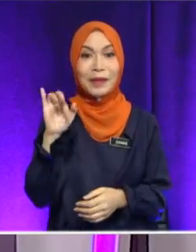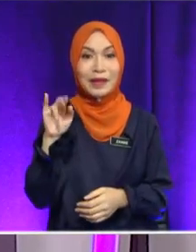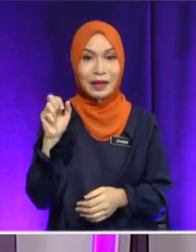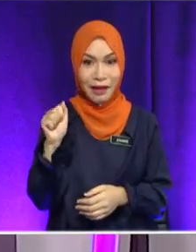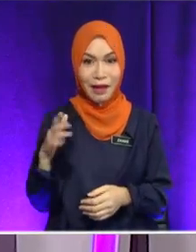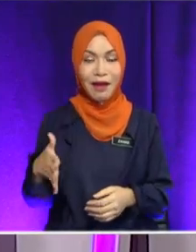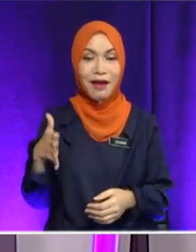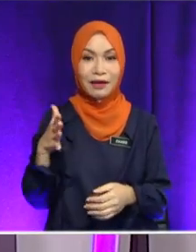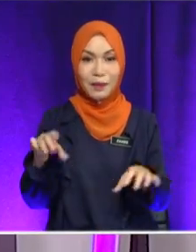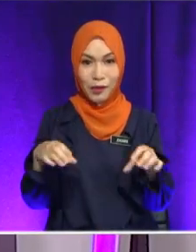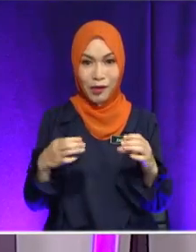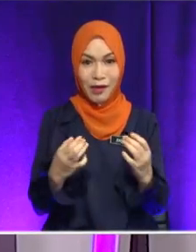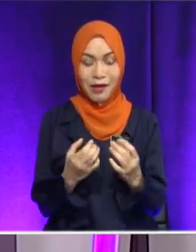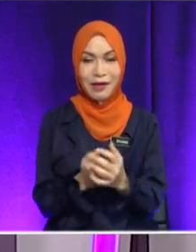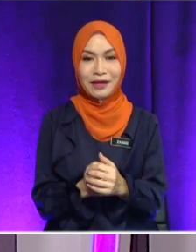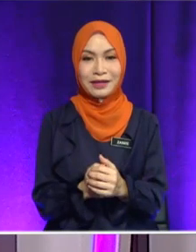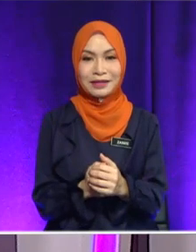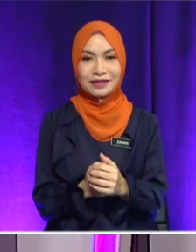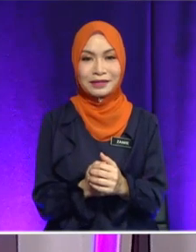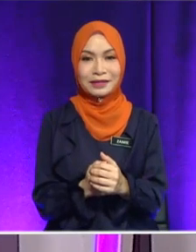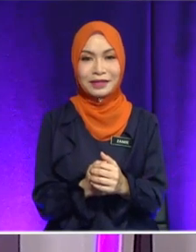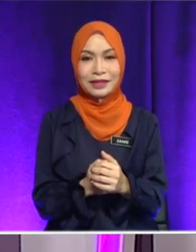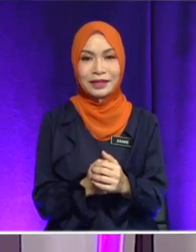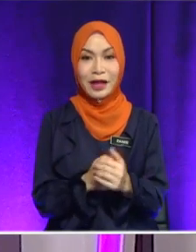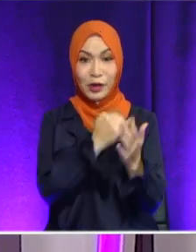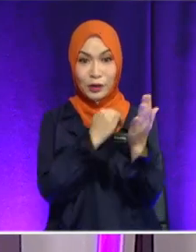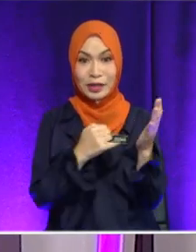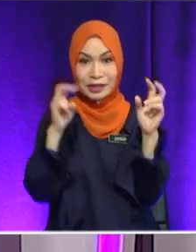tadi kita cek udah Terangkan kepada anda